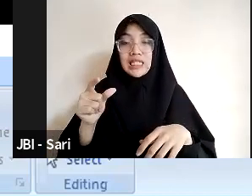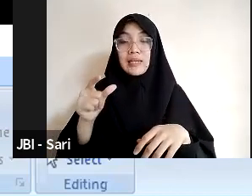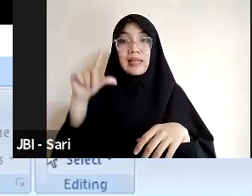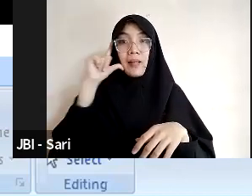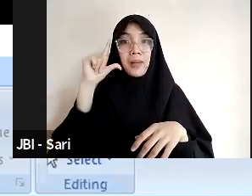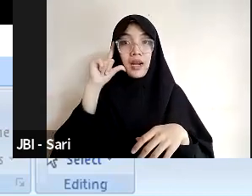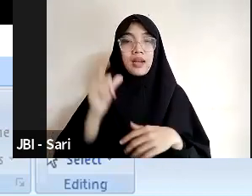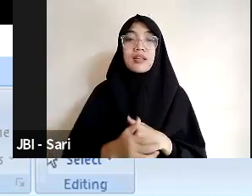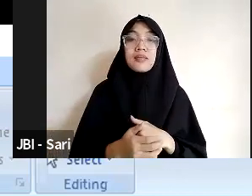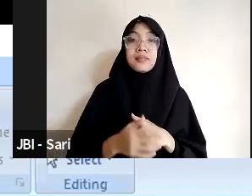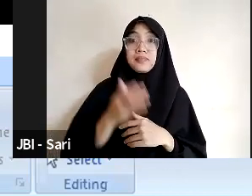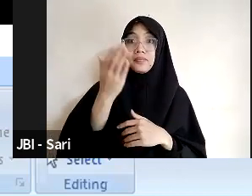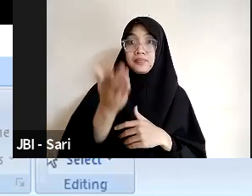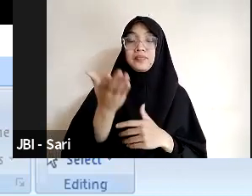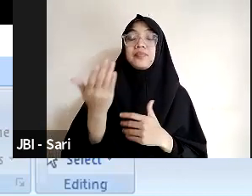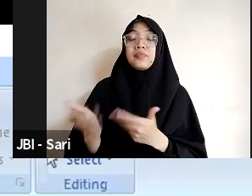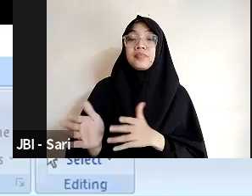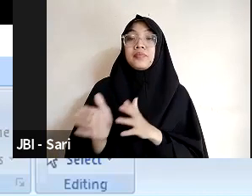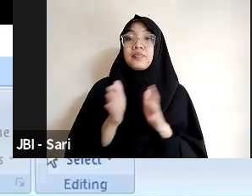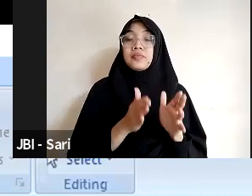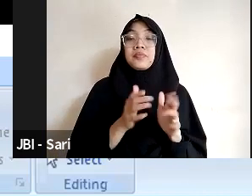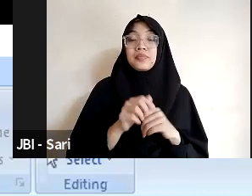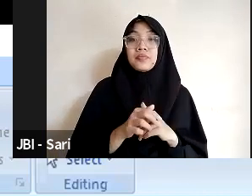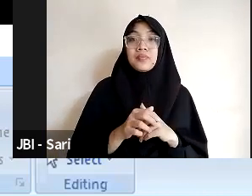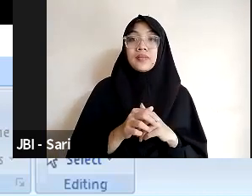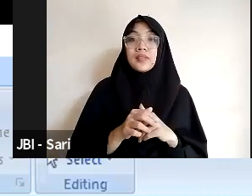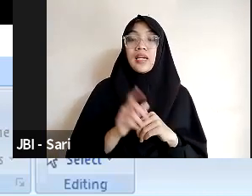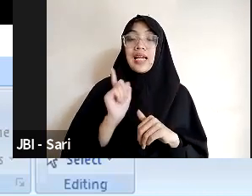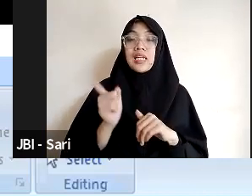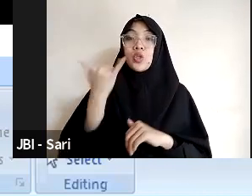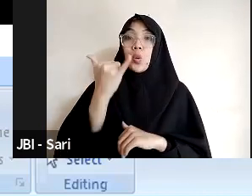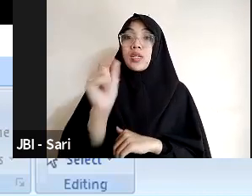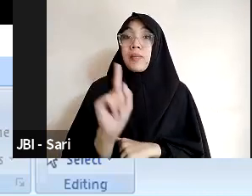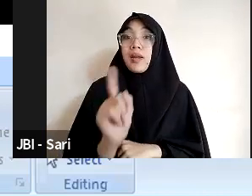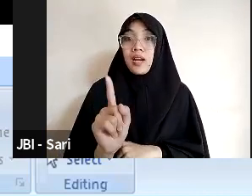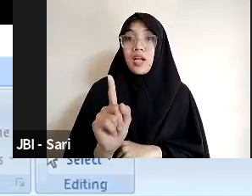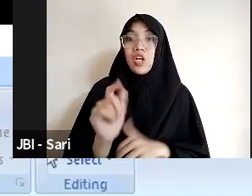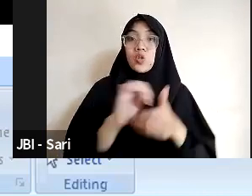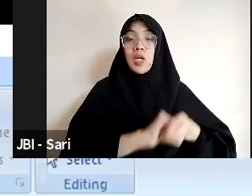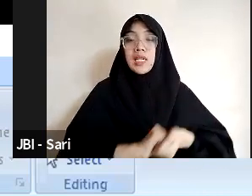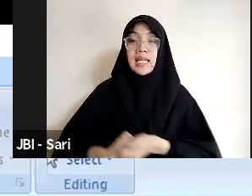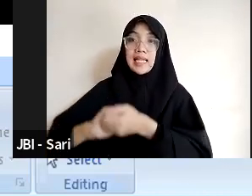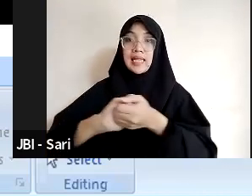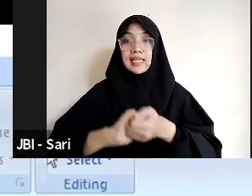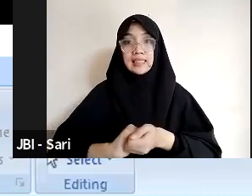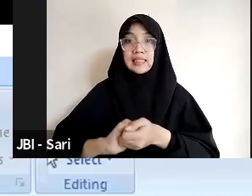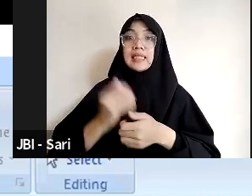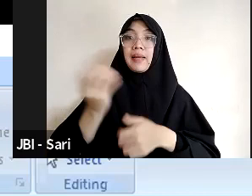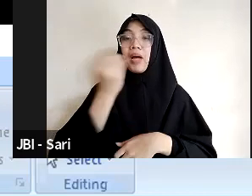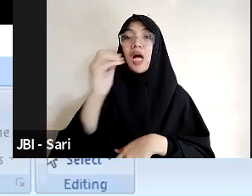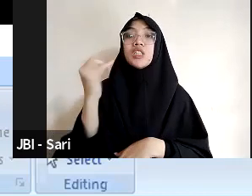Nah, berikutnya yang juga hadir di kota Jogja itu adalah Solidaritas Pangan Jogja. Teman-teman